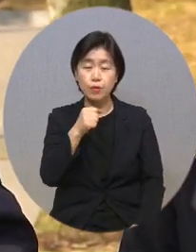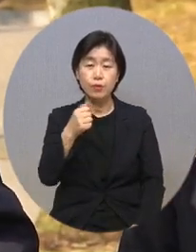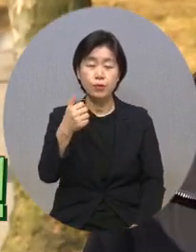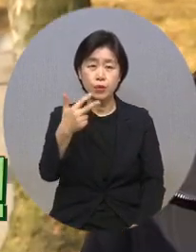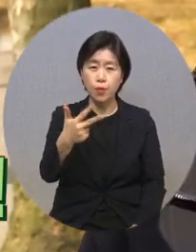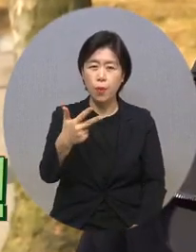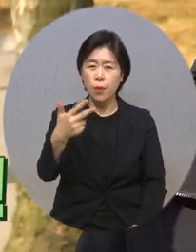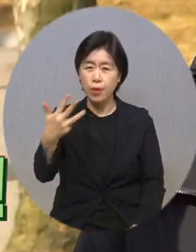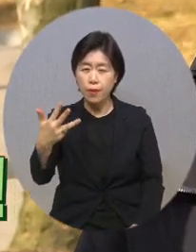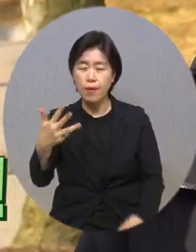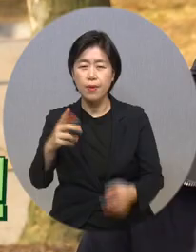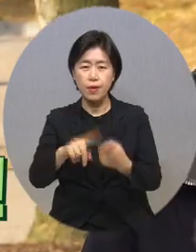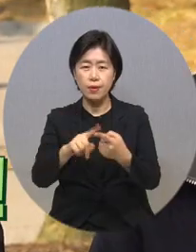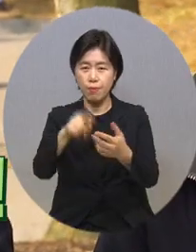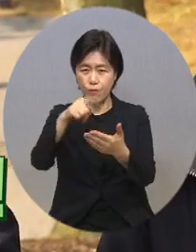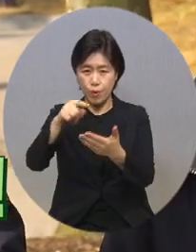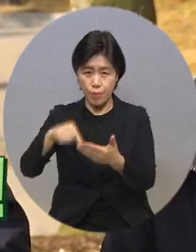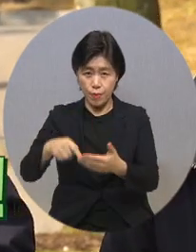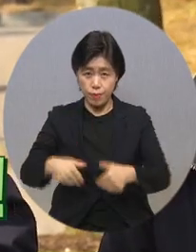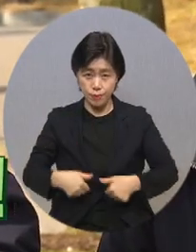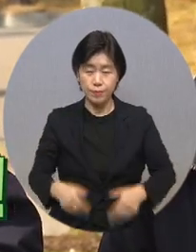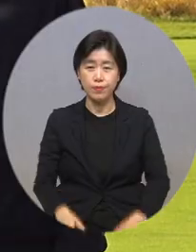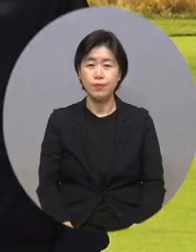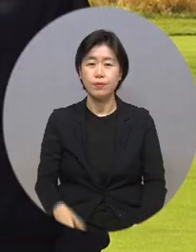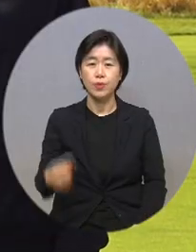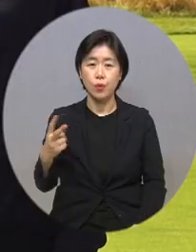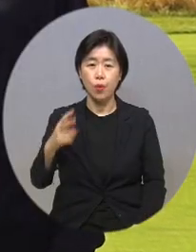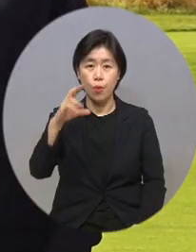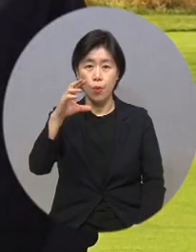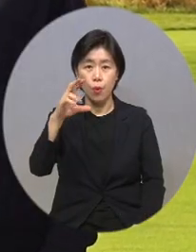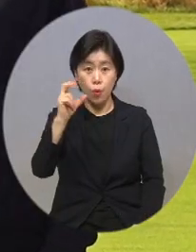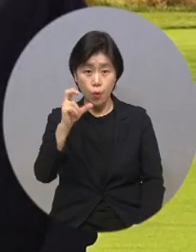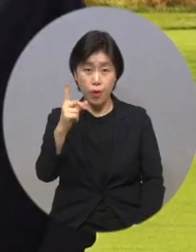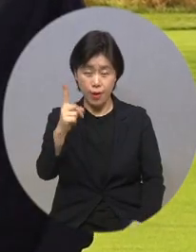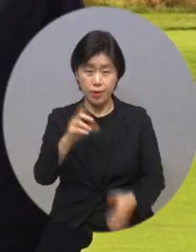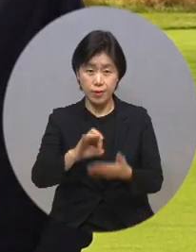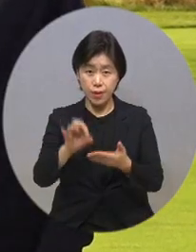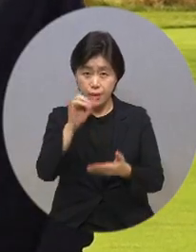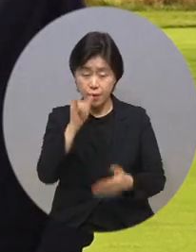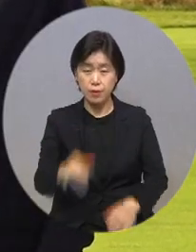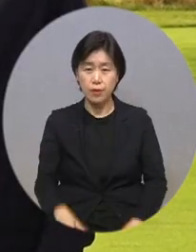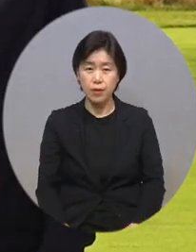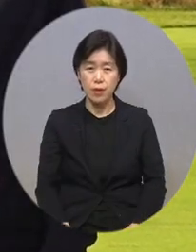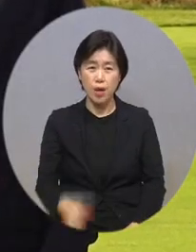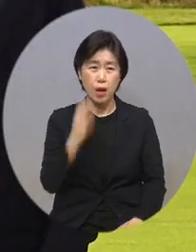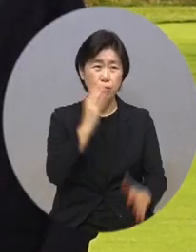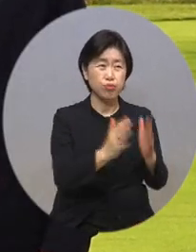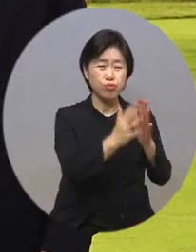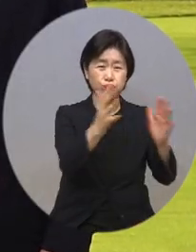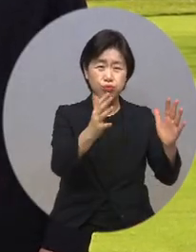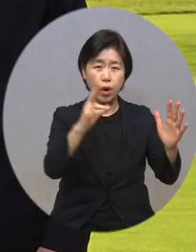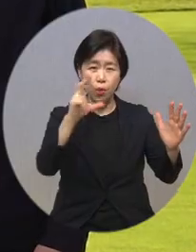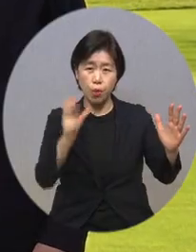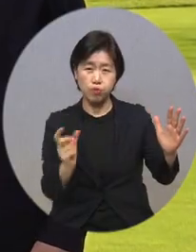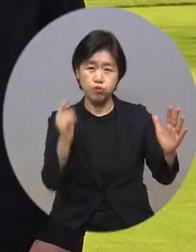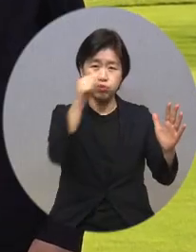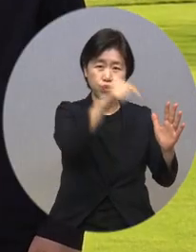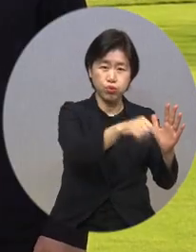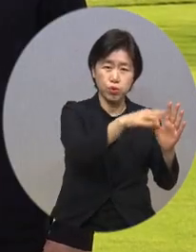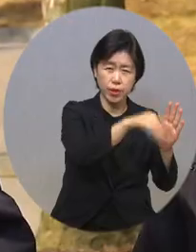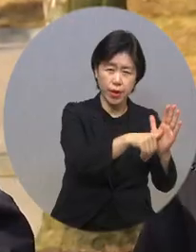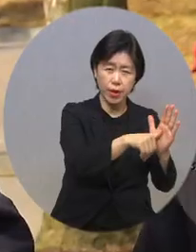8개 볼은 완볼 플레이어 합니다. 하단에 공이 들어갔을 때는 9볼점